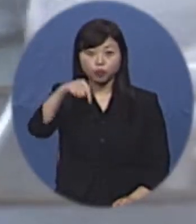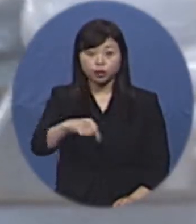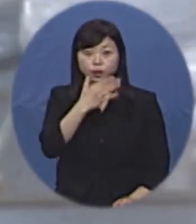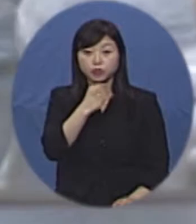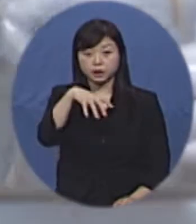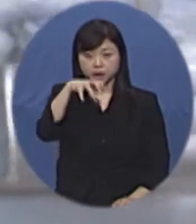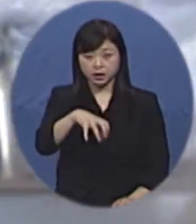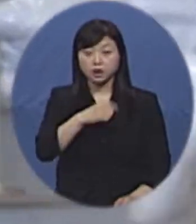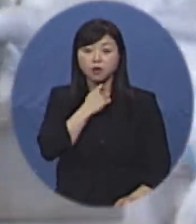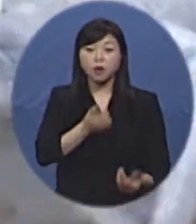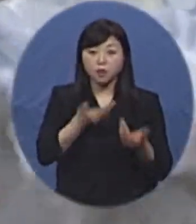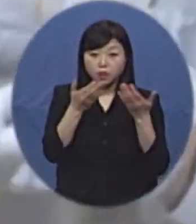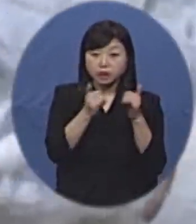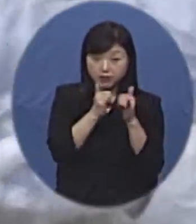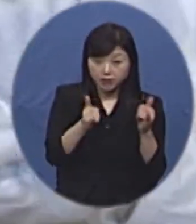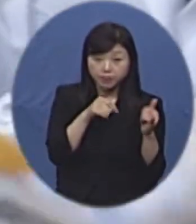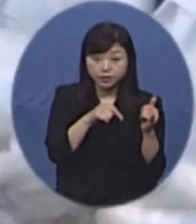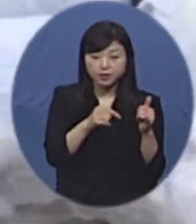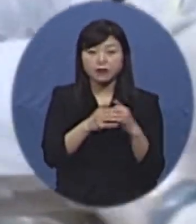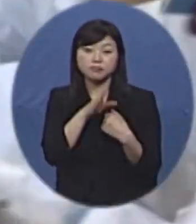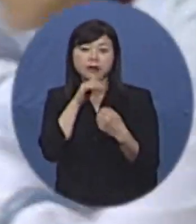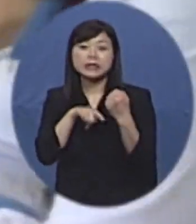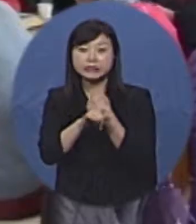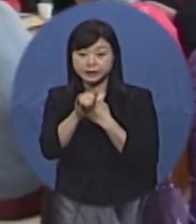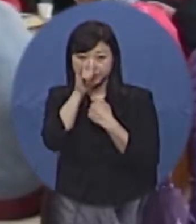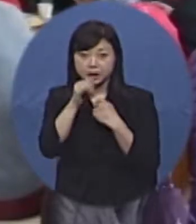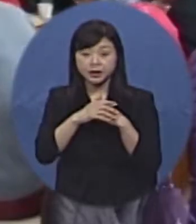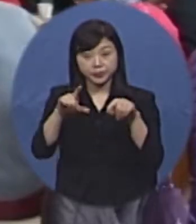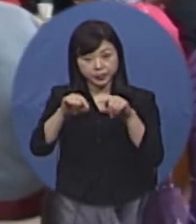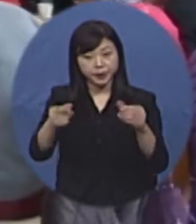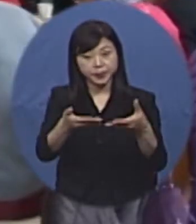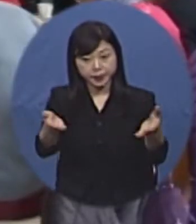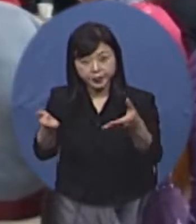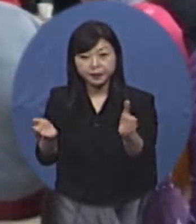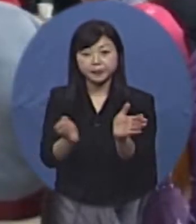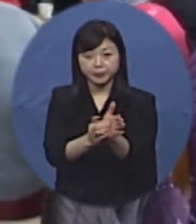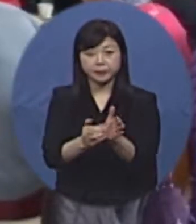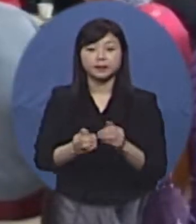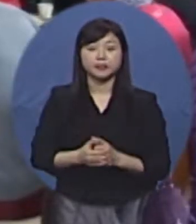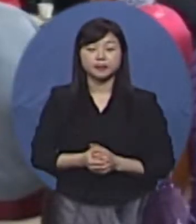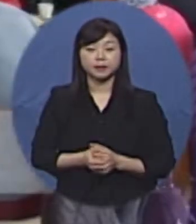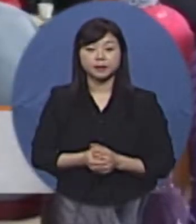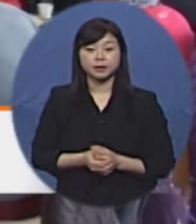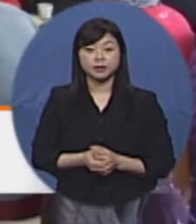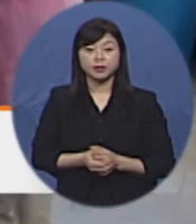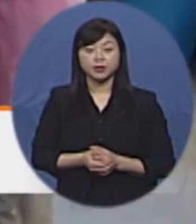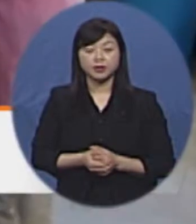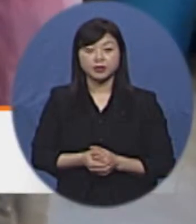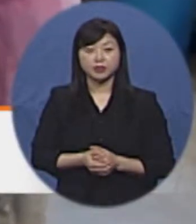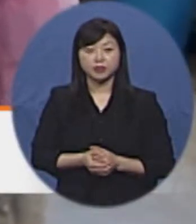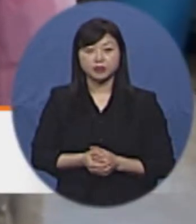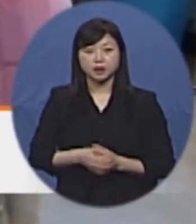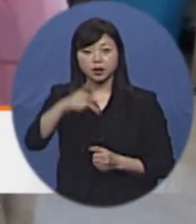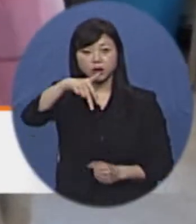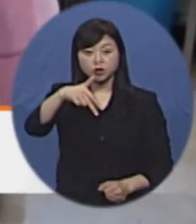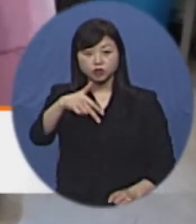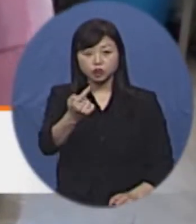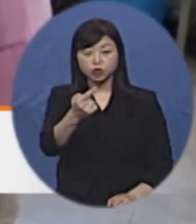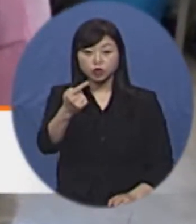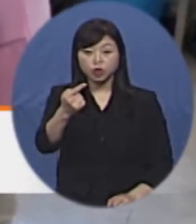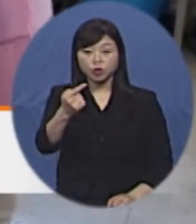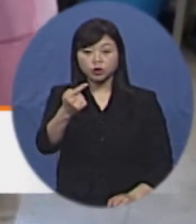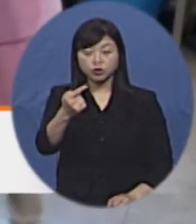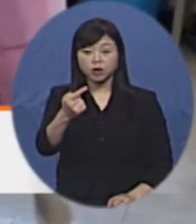오늘도 자원봉사자들과 함께 뜻깊은 배식봉사를 가졌습니다. 특히 이날은 조충훈 순천시장도